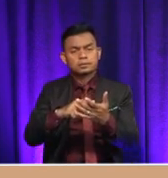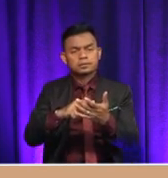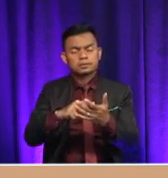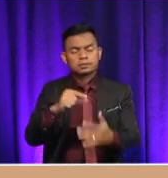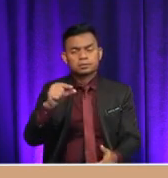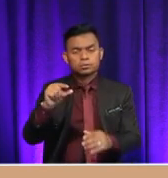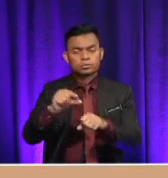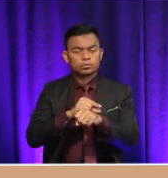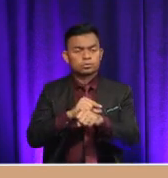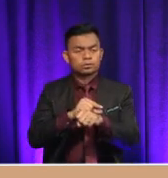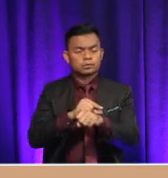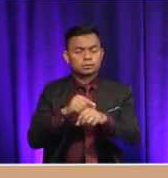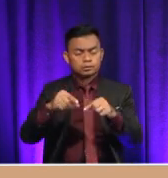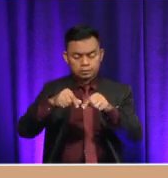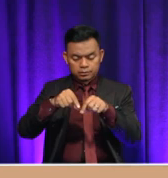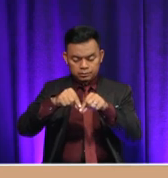dimensi